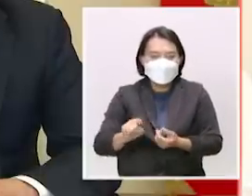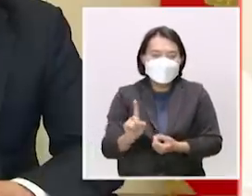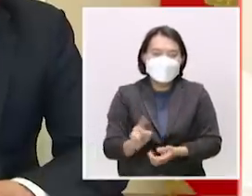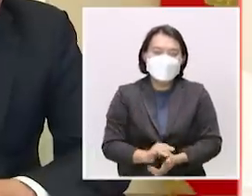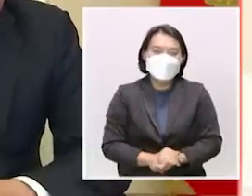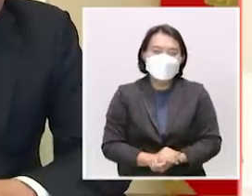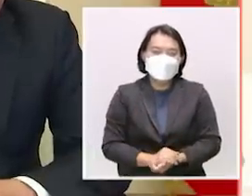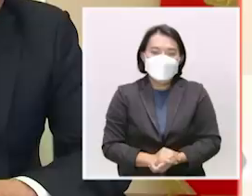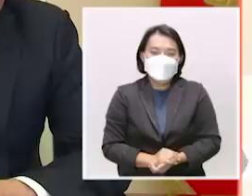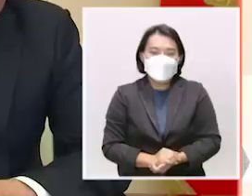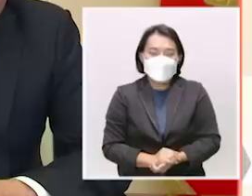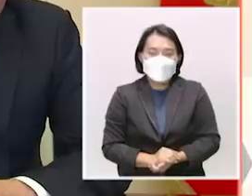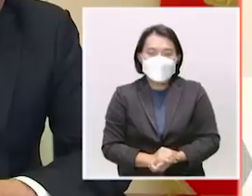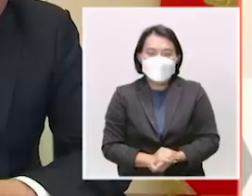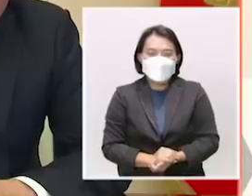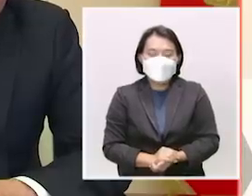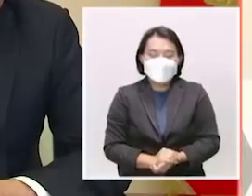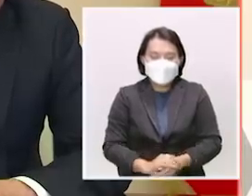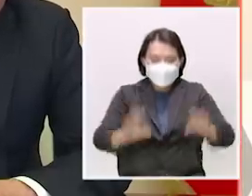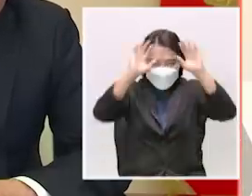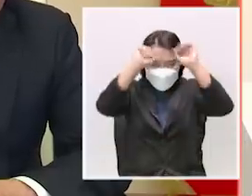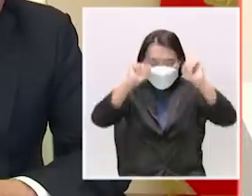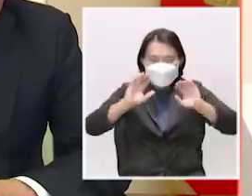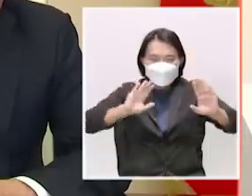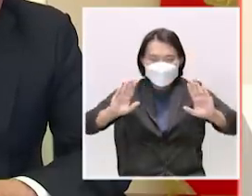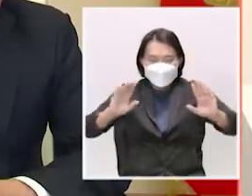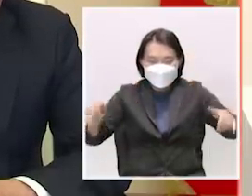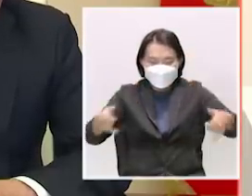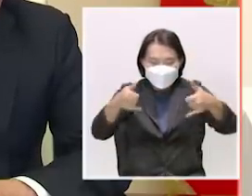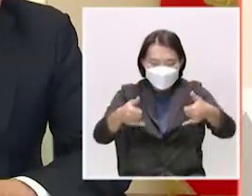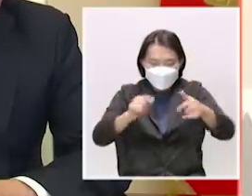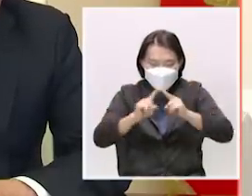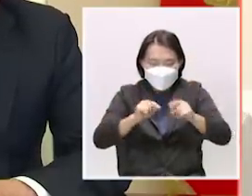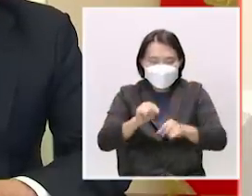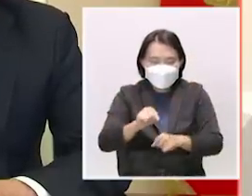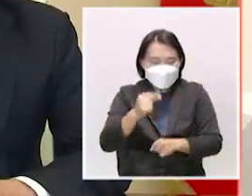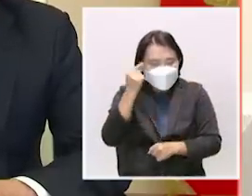การจริจาระหวาง serversands